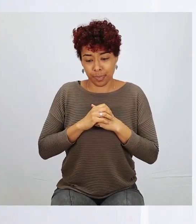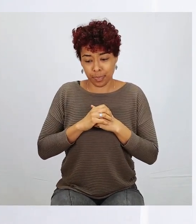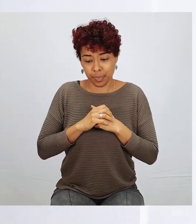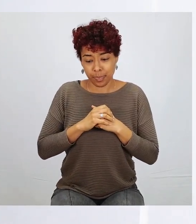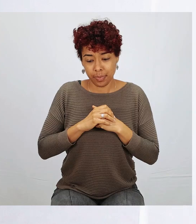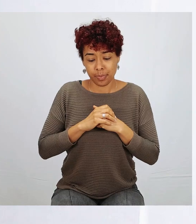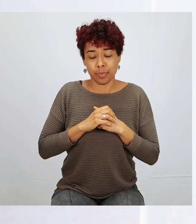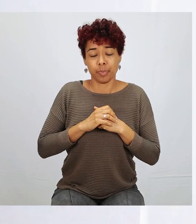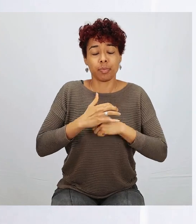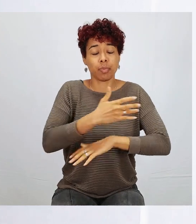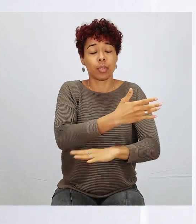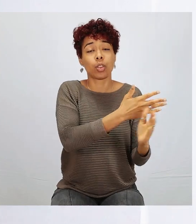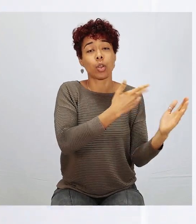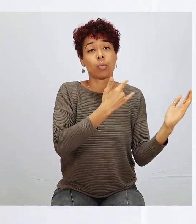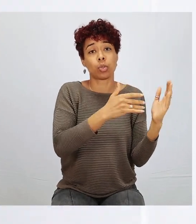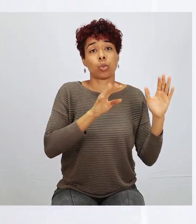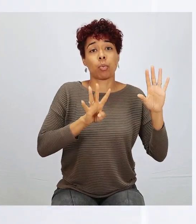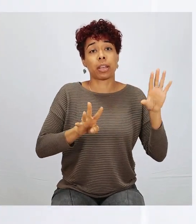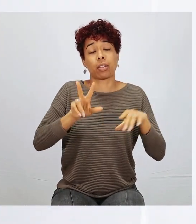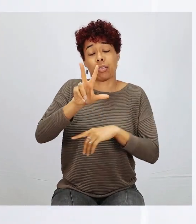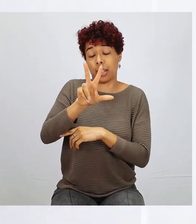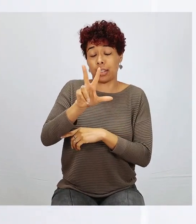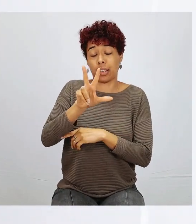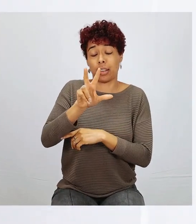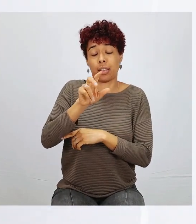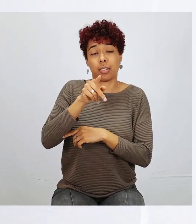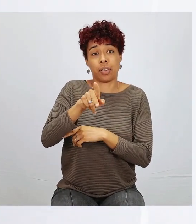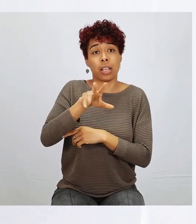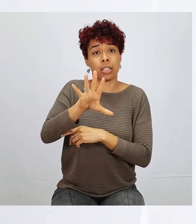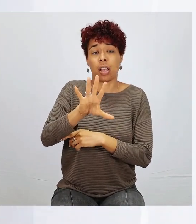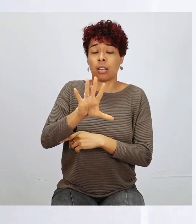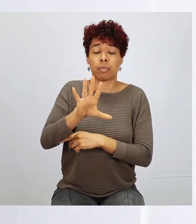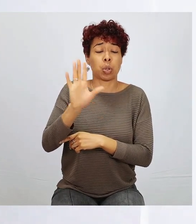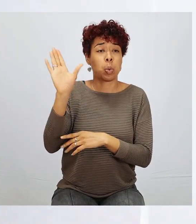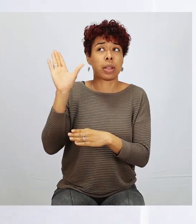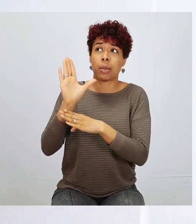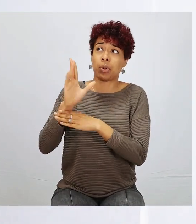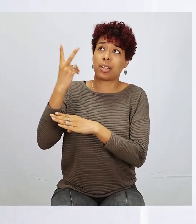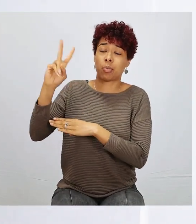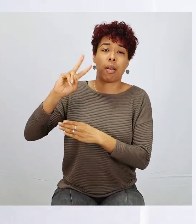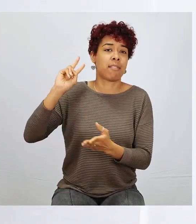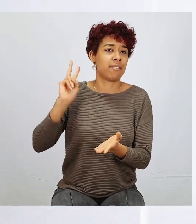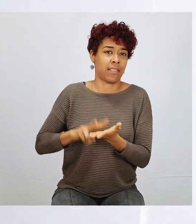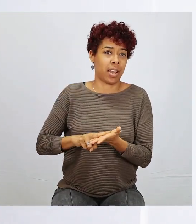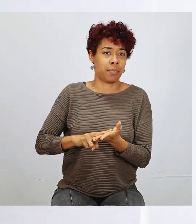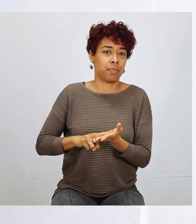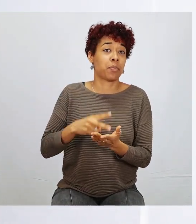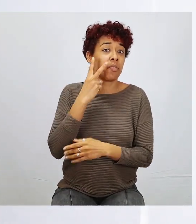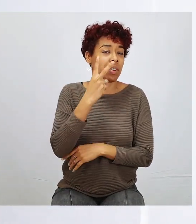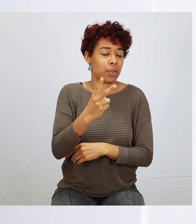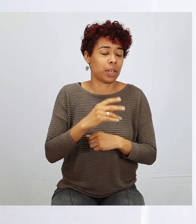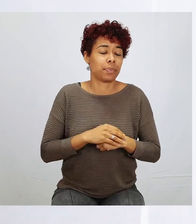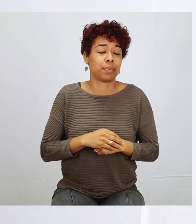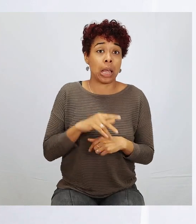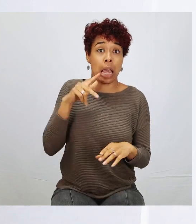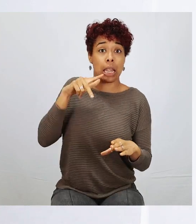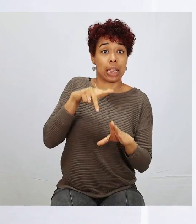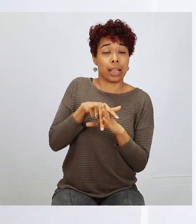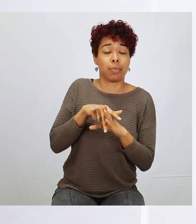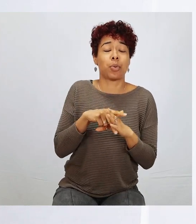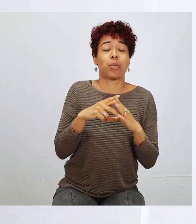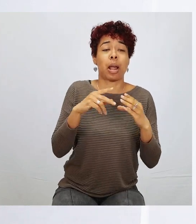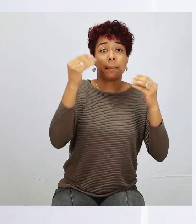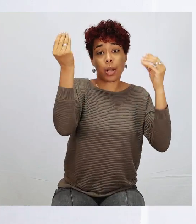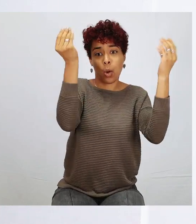La Bible nous dit dans Psaume 93, verset 5, « Tes témoignages sont entièrement véritables » et c'est ce qu'on va regarder. Commençons par la création.